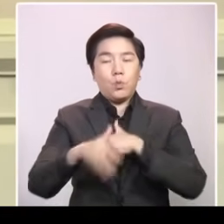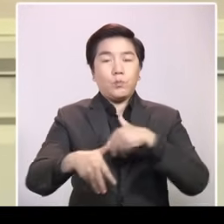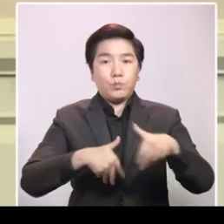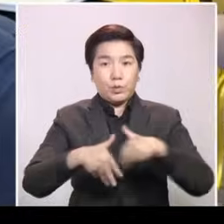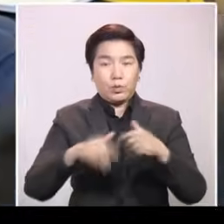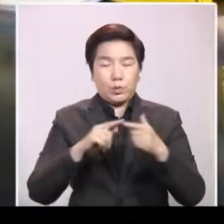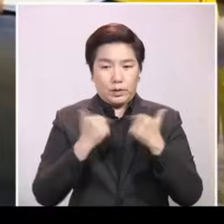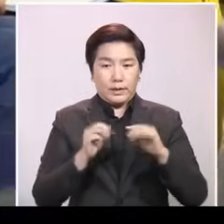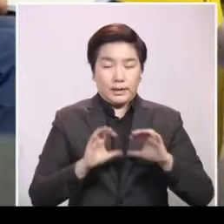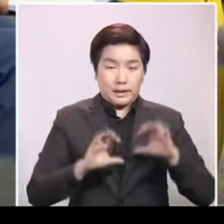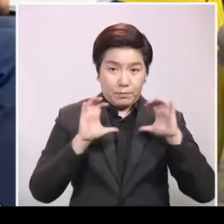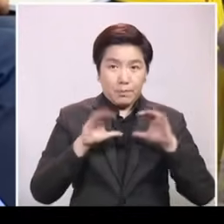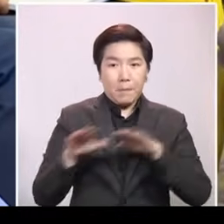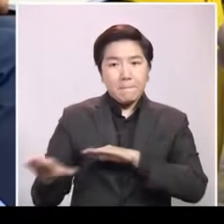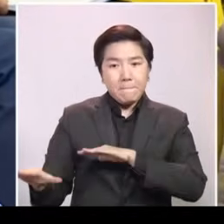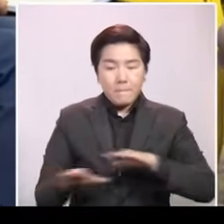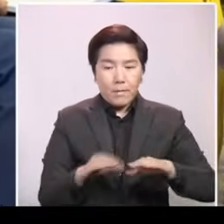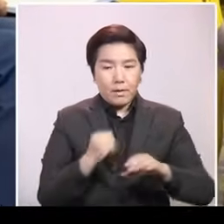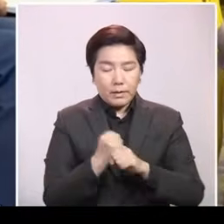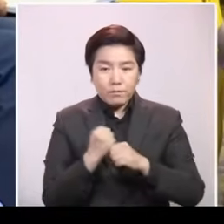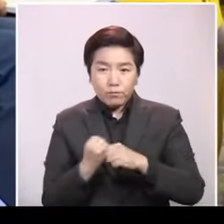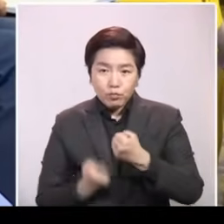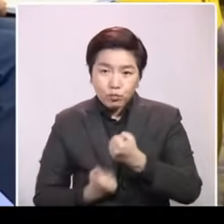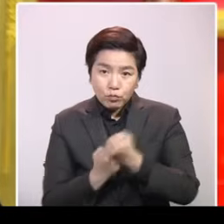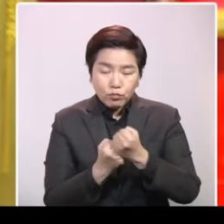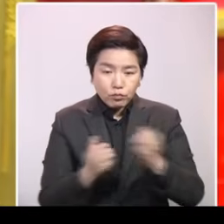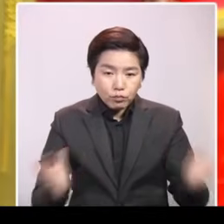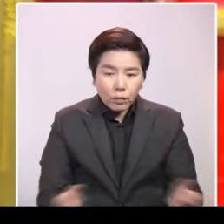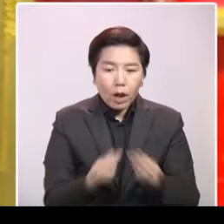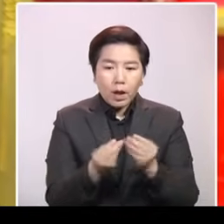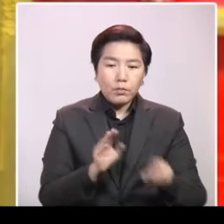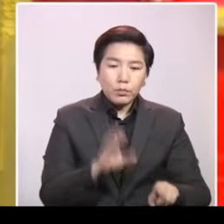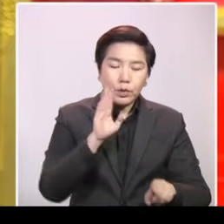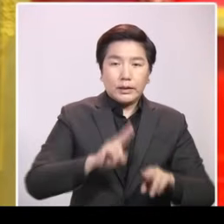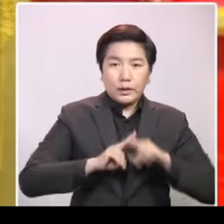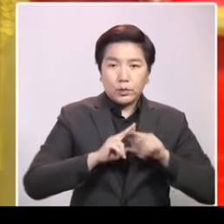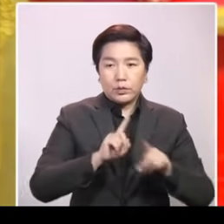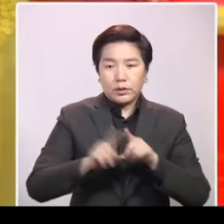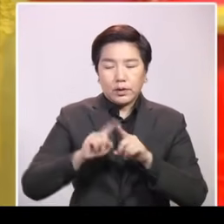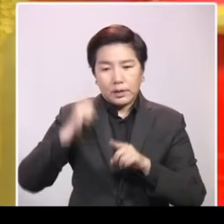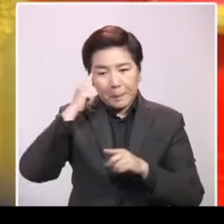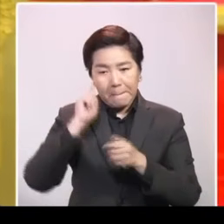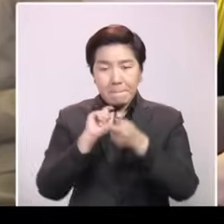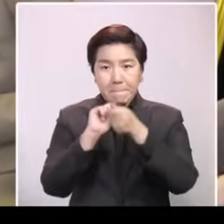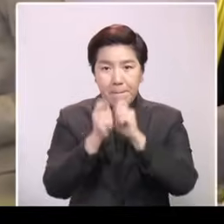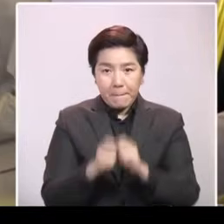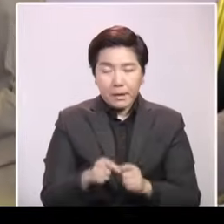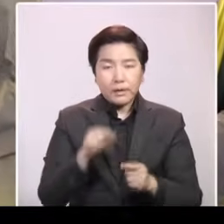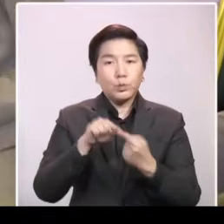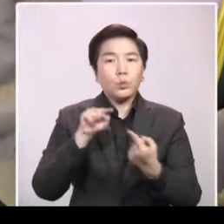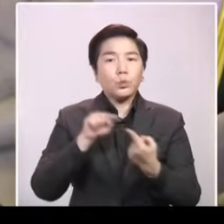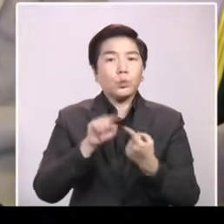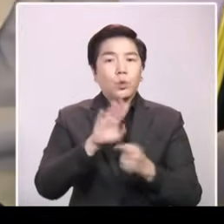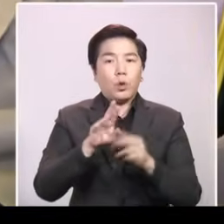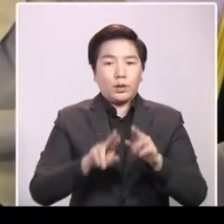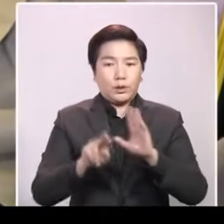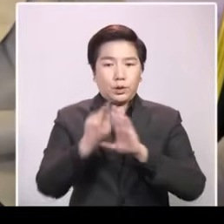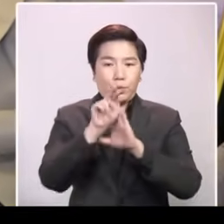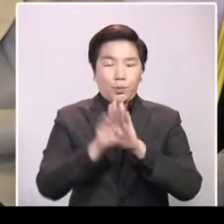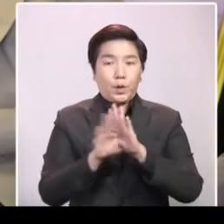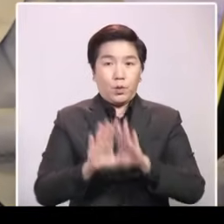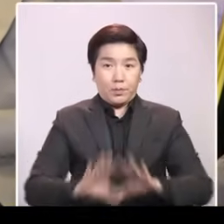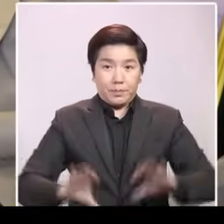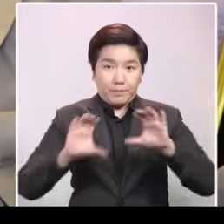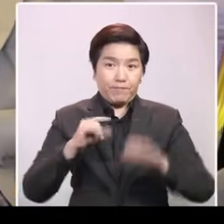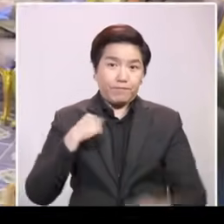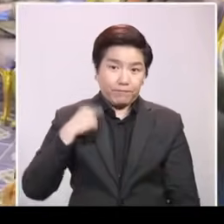ชนรัฐบาลก็พร้อมจะสนับสนุนและรับฟังจากภาคเอกชนเพื่อปรับให้เข้ากับนโยบายของรัฐบาลต่อไป